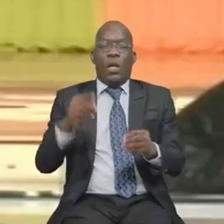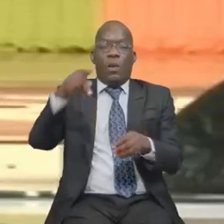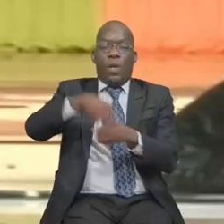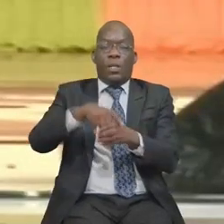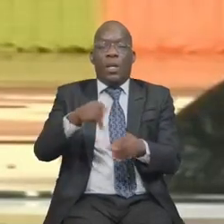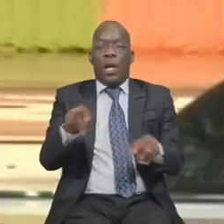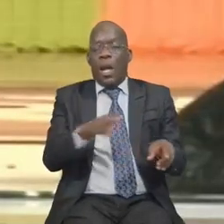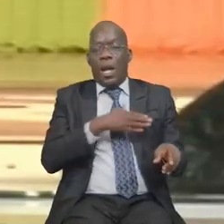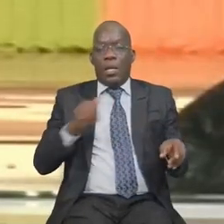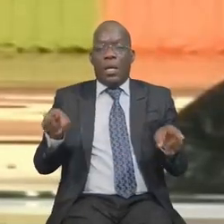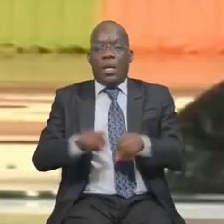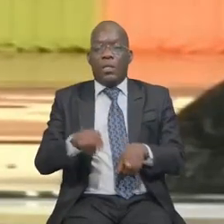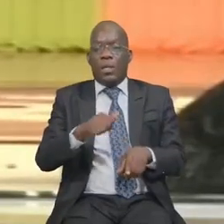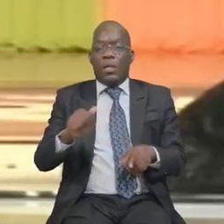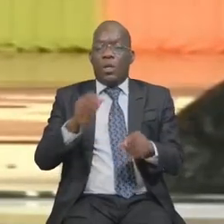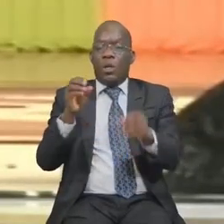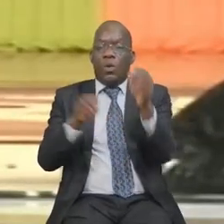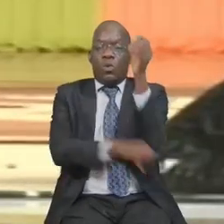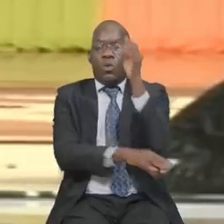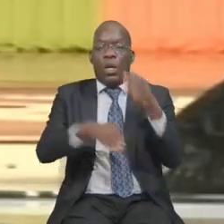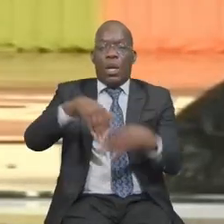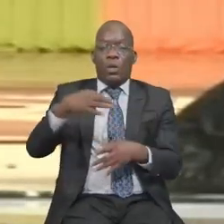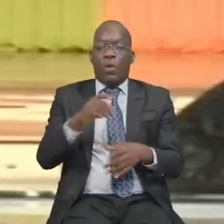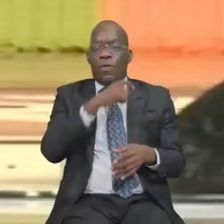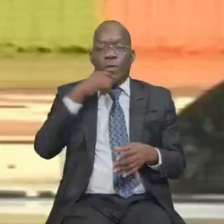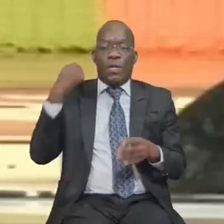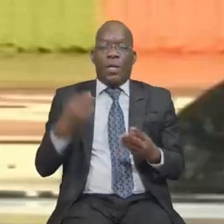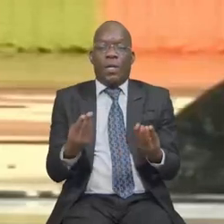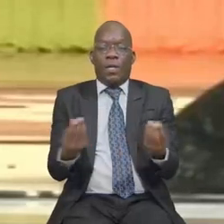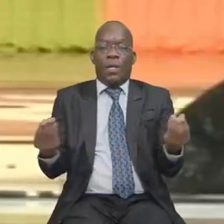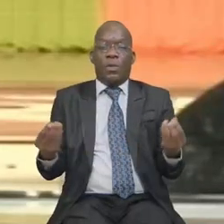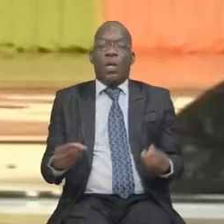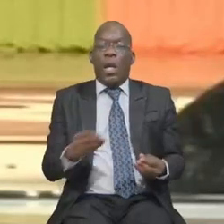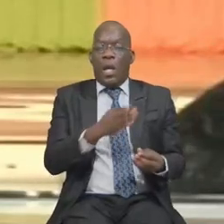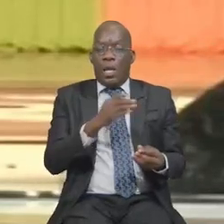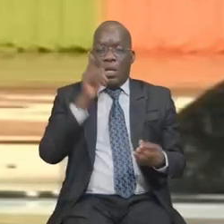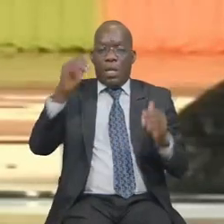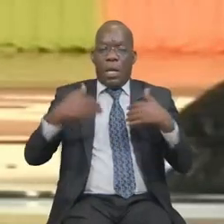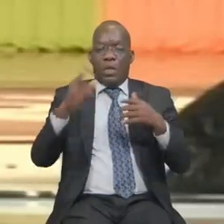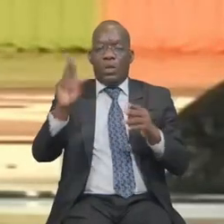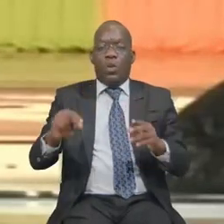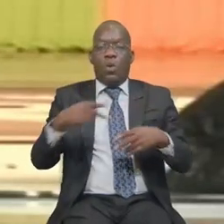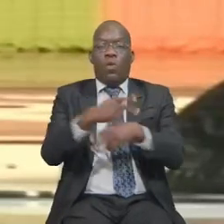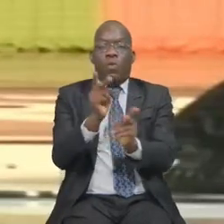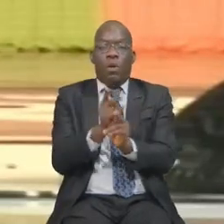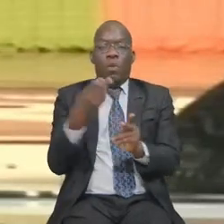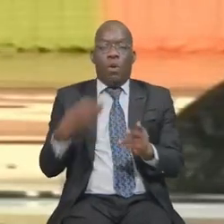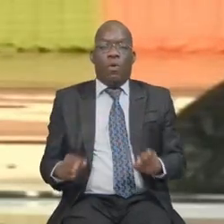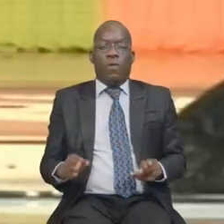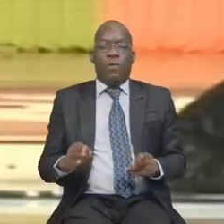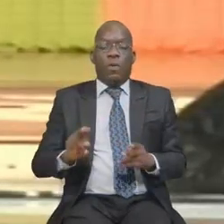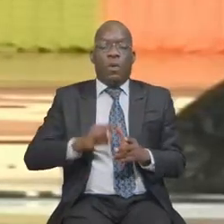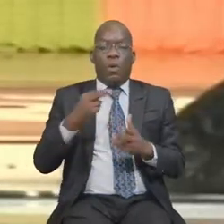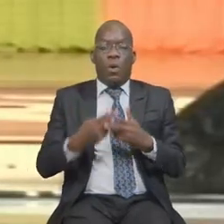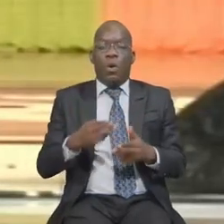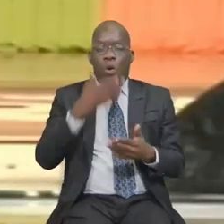terre desséchée. Il n'avait ni beauté, ni éclat pour attirer nos regards, et son aspect